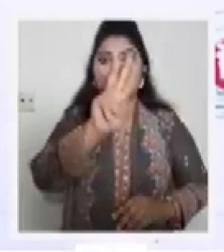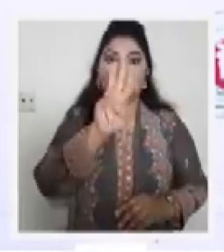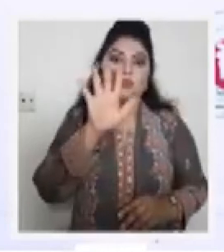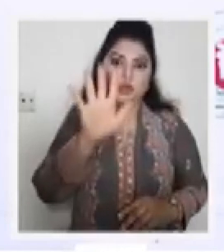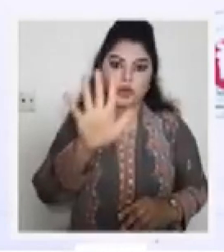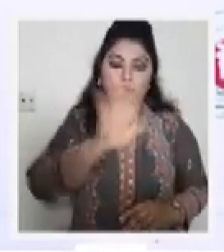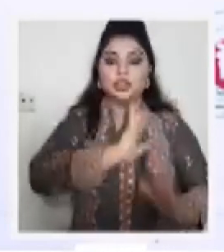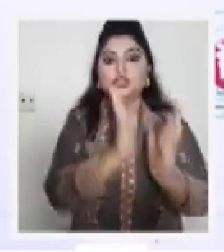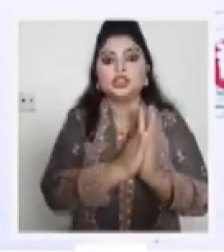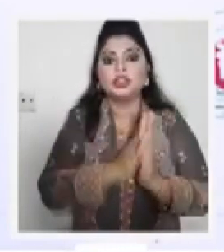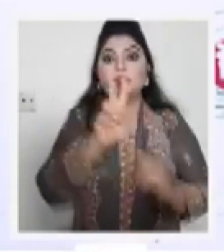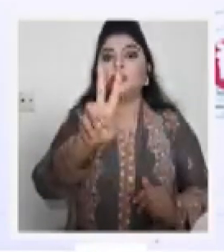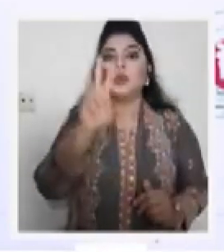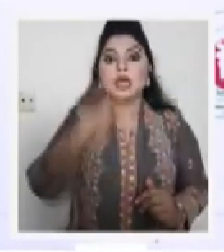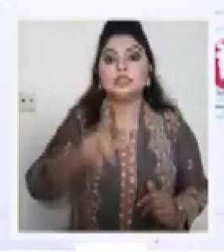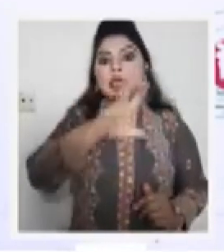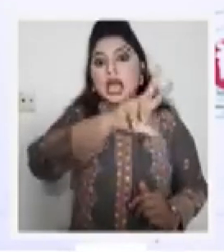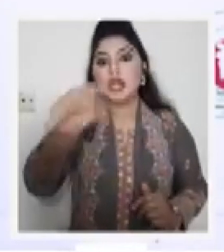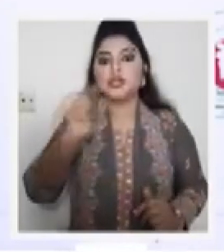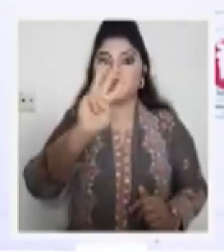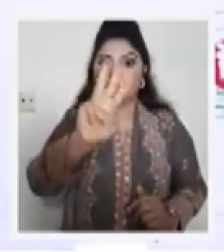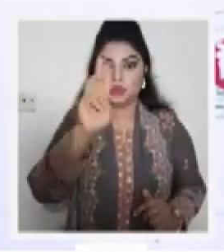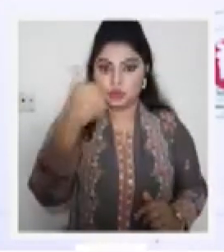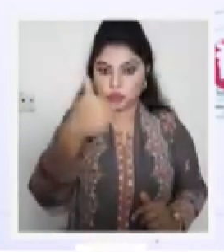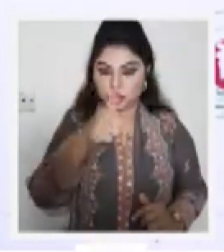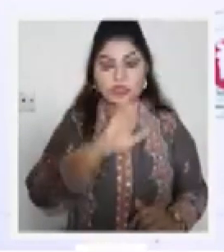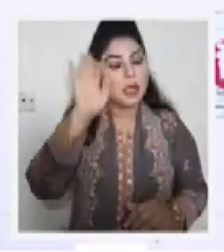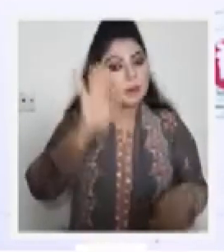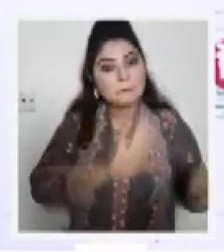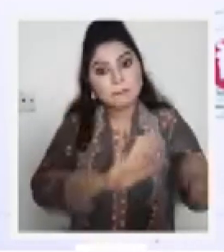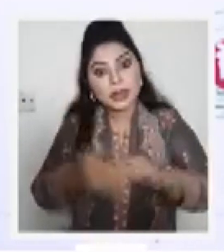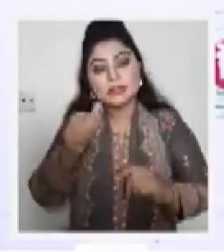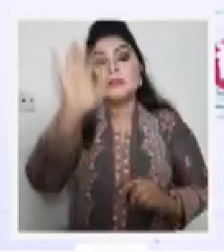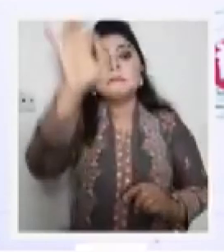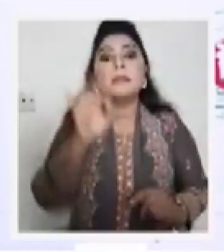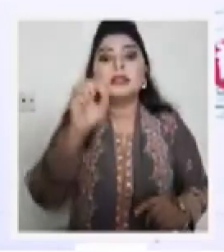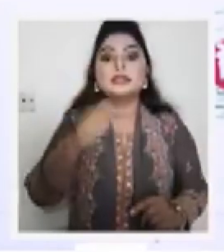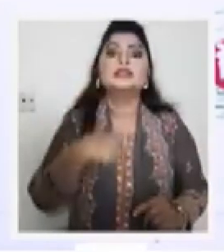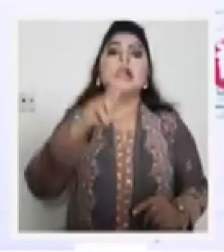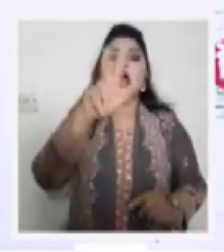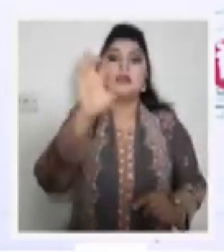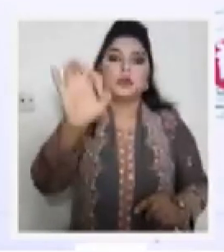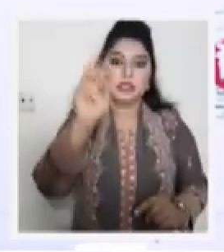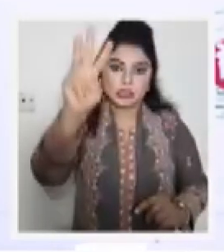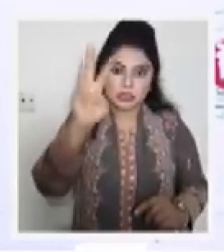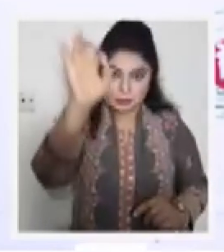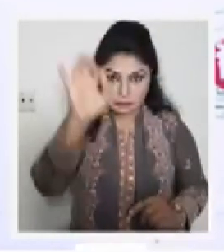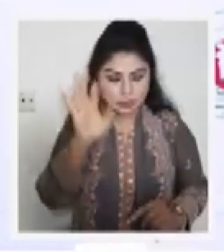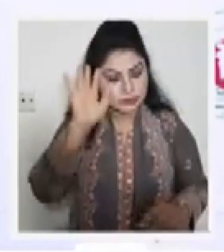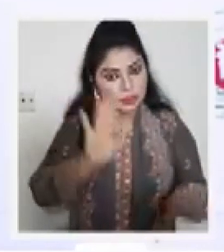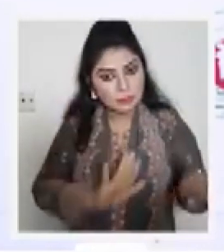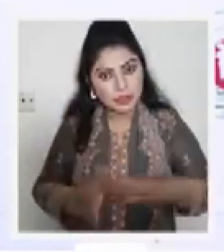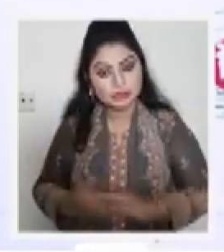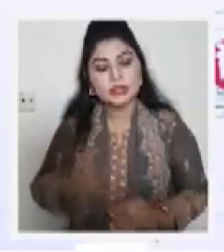55.33%। 24 ঘন্টায় মৃত্যুবরণ করেছেন 35 জন। এ পর্যন্ত 2,836 জন। শনাক্ত বিবেচনায়